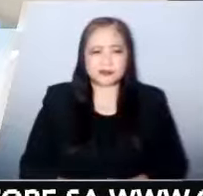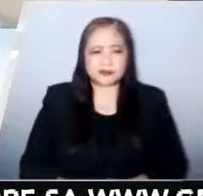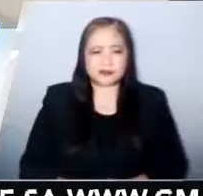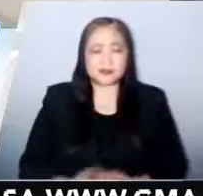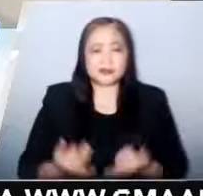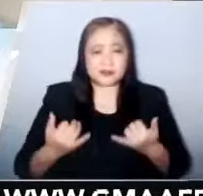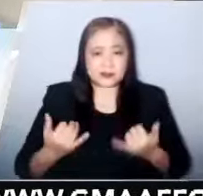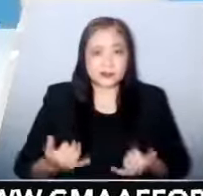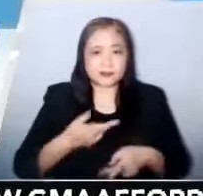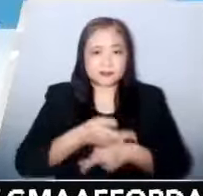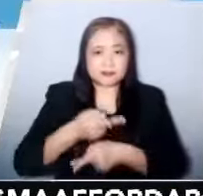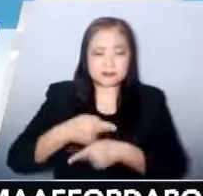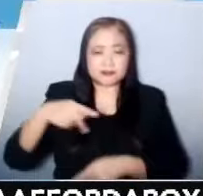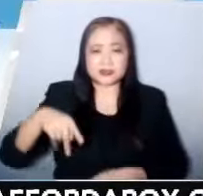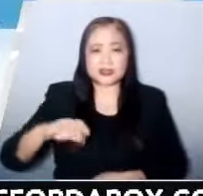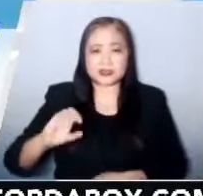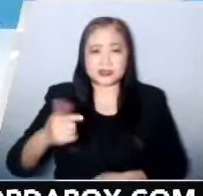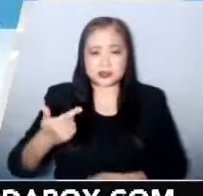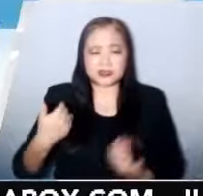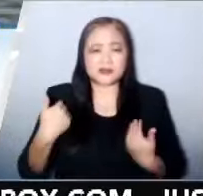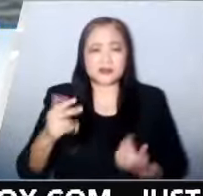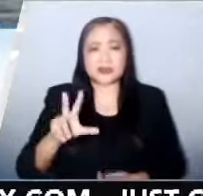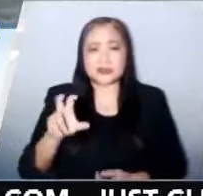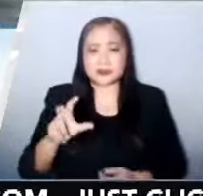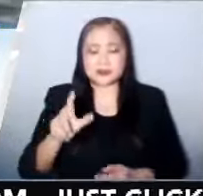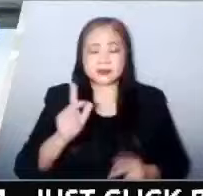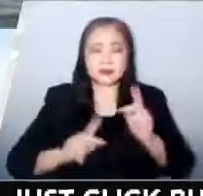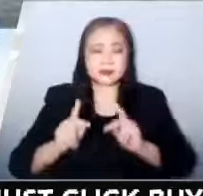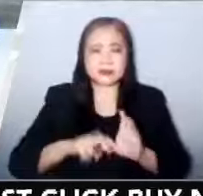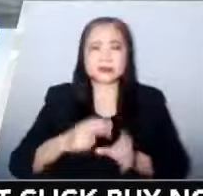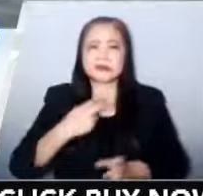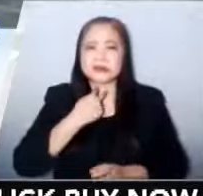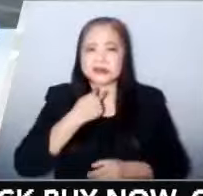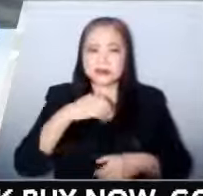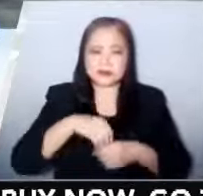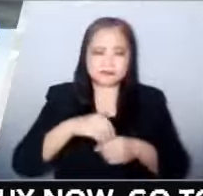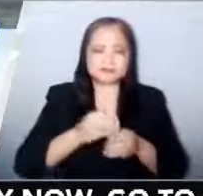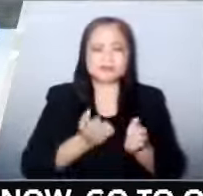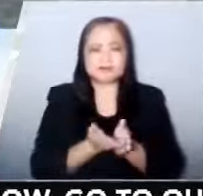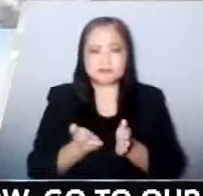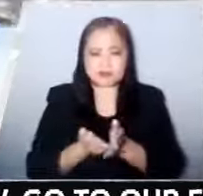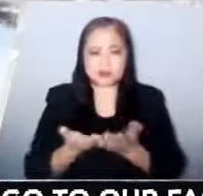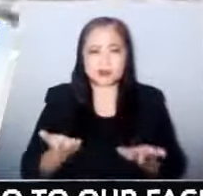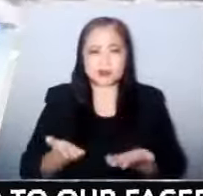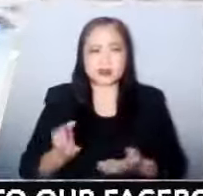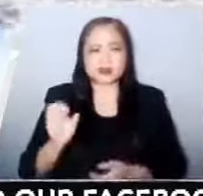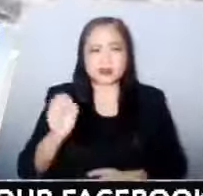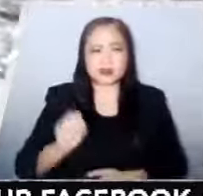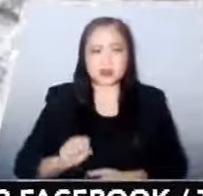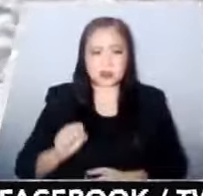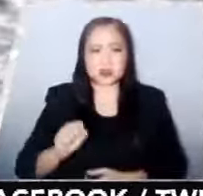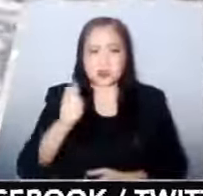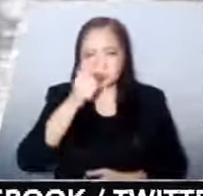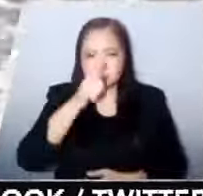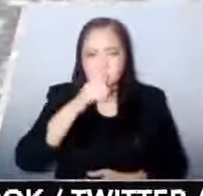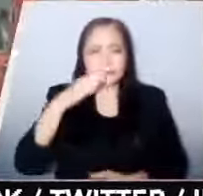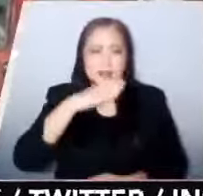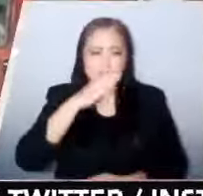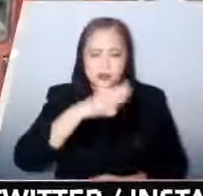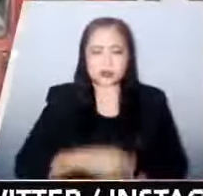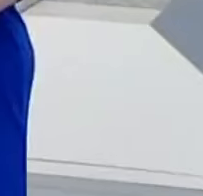ng PCG, halos 300 pasahero ang na-stranded sa mga pantalan sa may Southern Tagalog at Bicol Region.